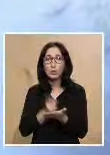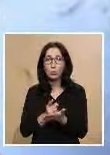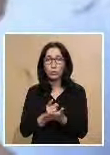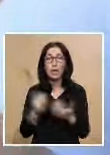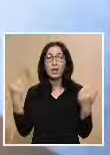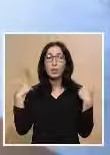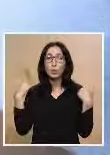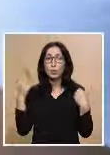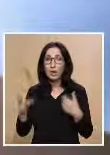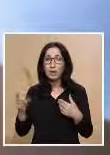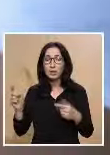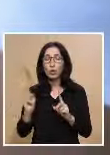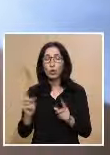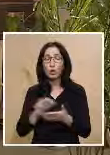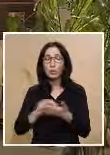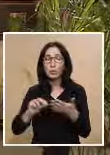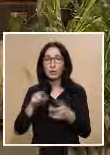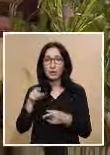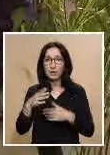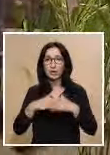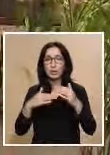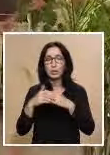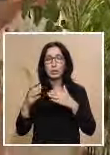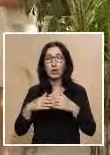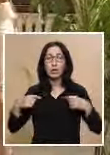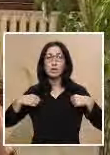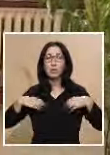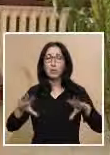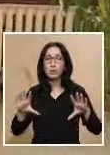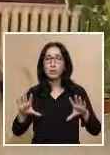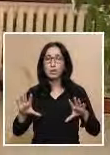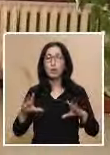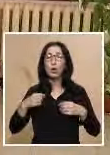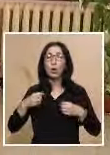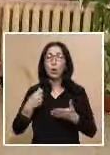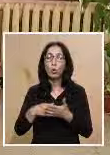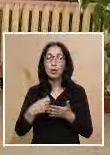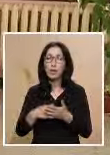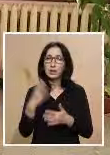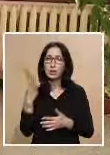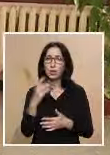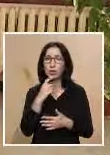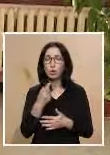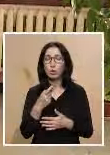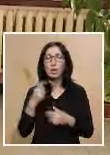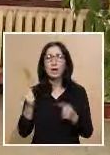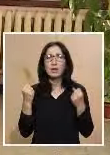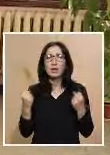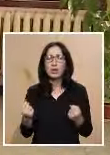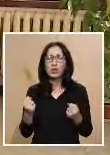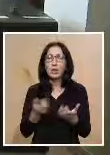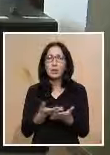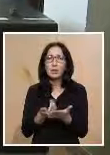постановление, студентите, които записват тази специалност, са освободени от семестриална такса 4 години. Едно от